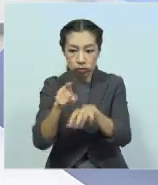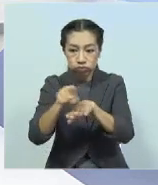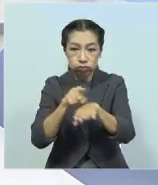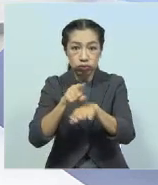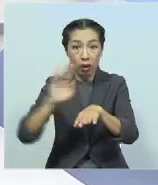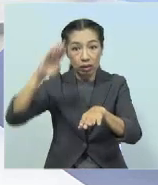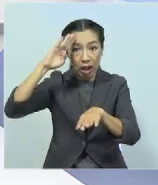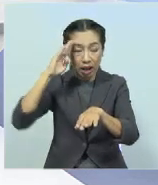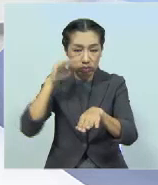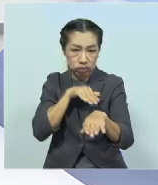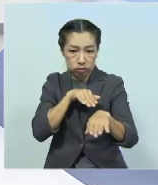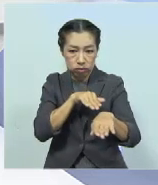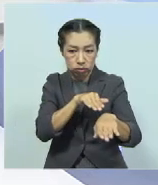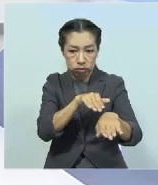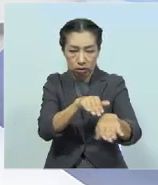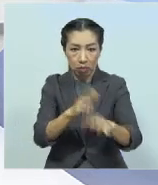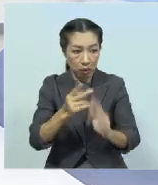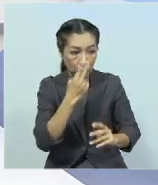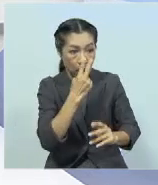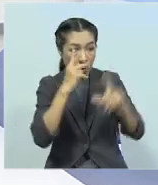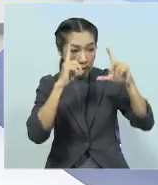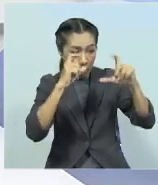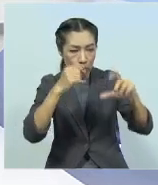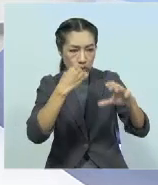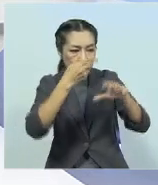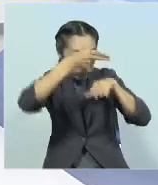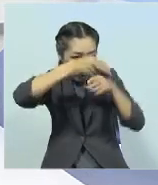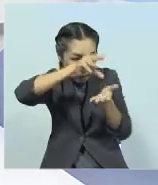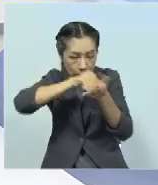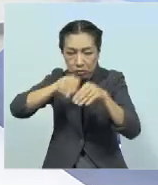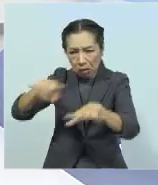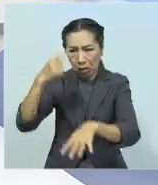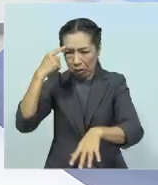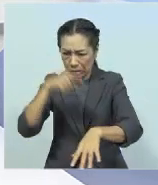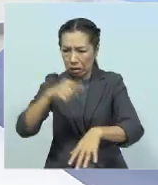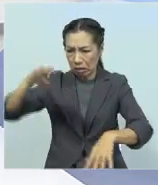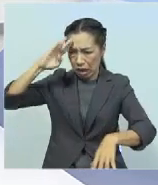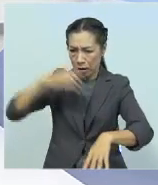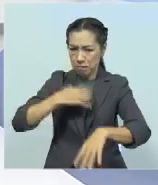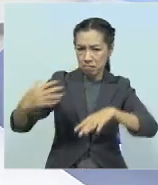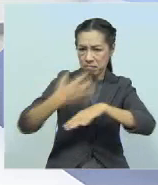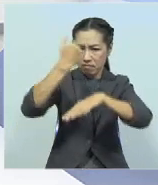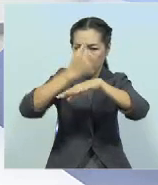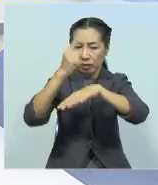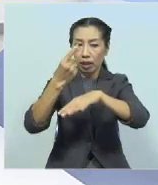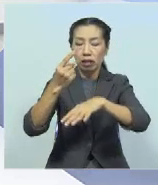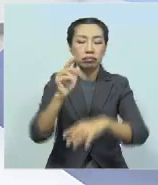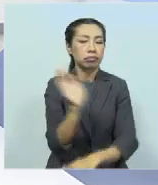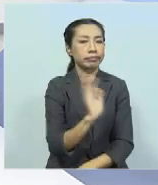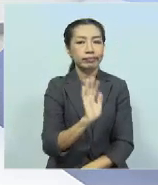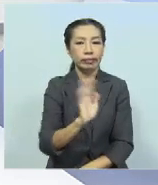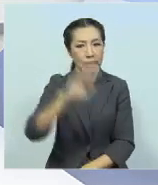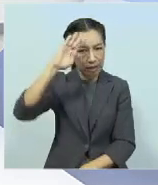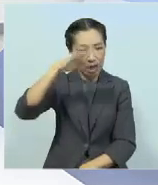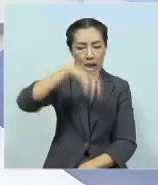ชร์กันไปแล้วก็มีการปิดเบือนว่าเอ๊ะจะมีการรัฐประหารซ้อนหรือเปล่าแต่ในความเป็นจริงนะครับหน่วยงานที่เกี่ยวข้องออกมายืนยันแล้วนะครับว่าเป็นการซักซ้อม